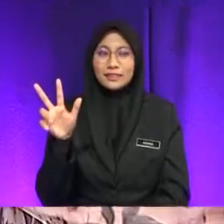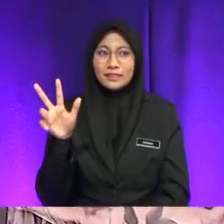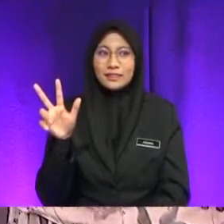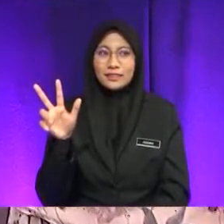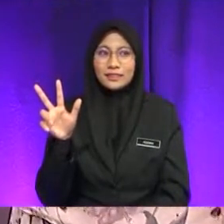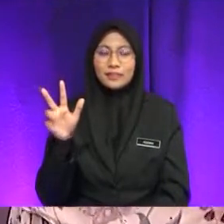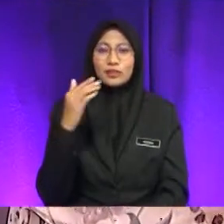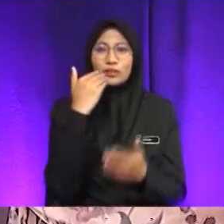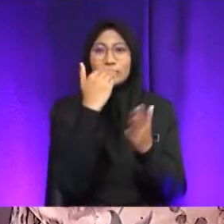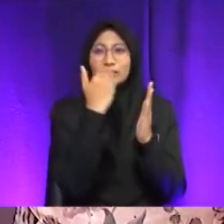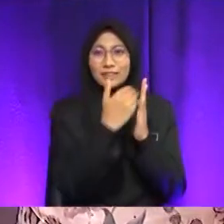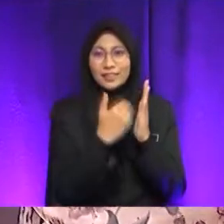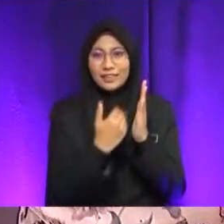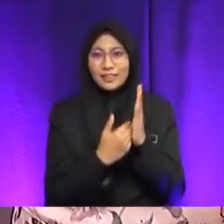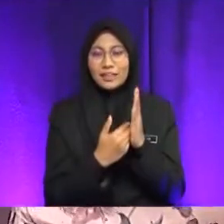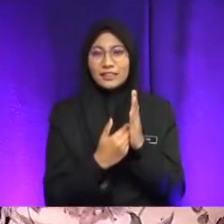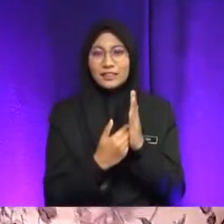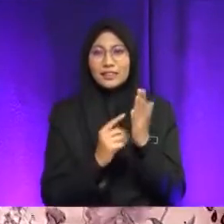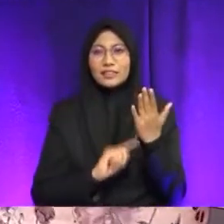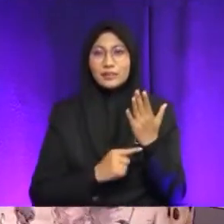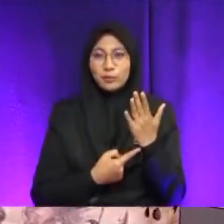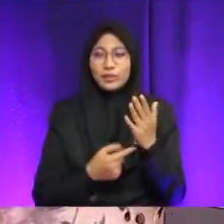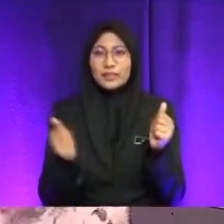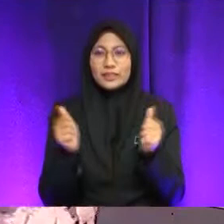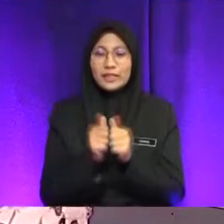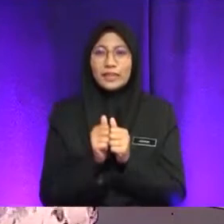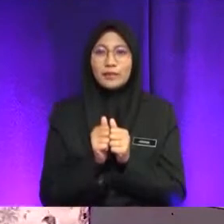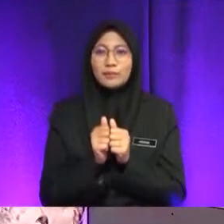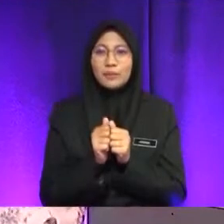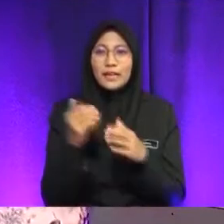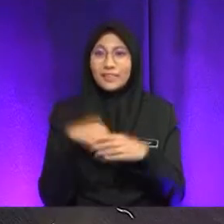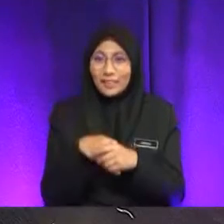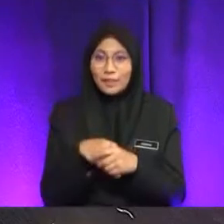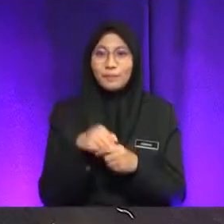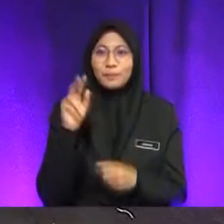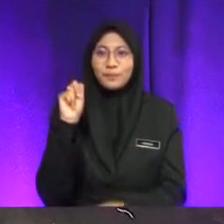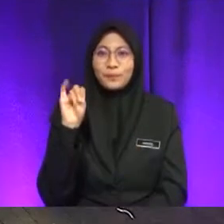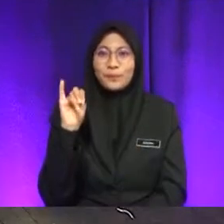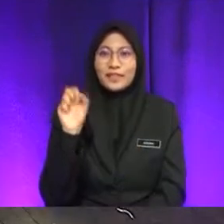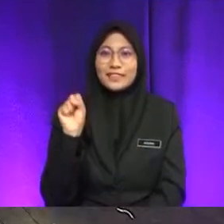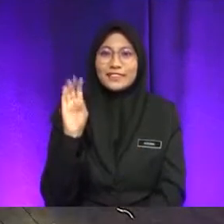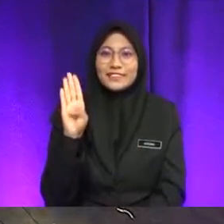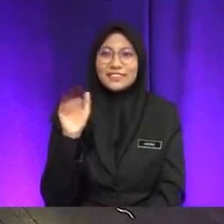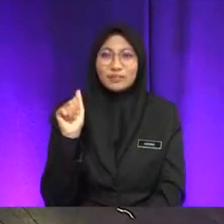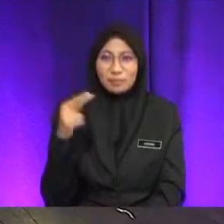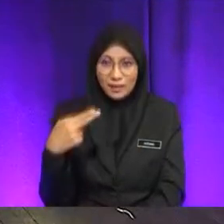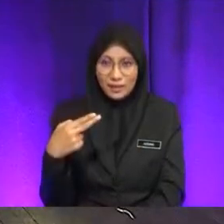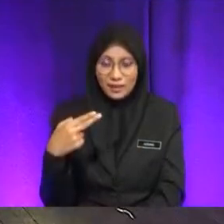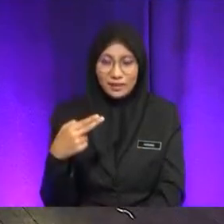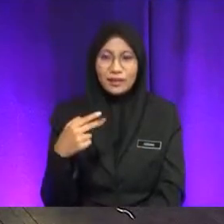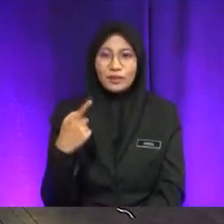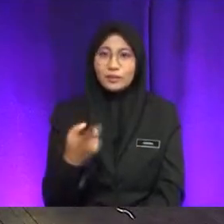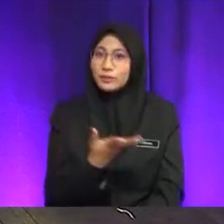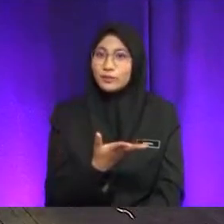senaraikan semule dalam bentuk nisbah Oke God di itulah jalurnya untuk itu enak mengetahui apakah